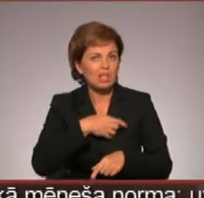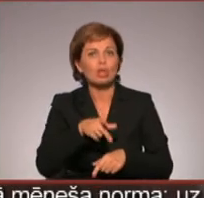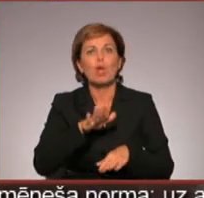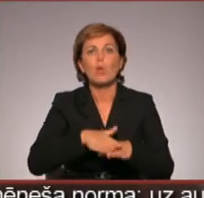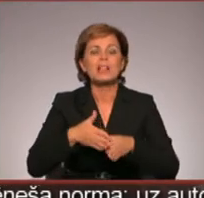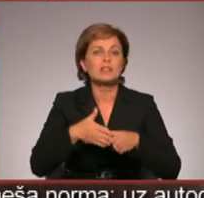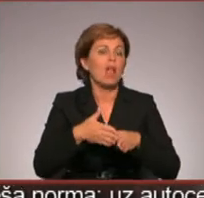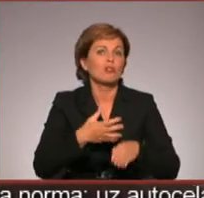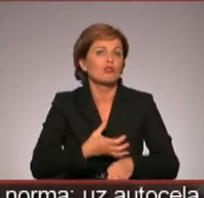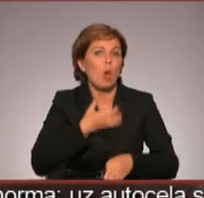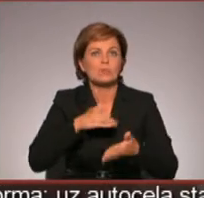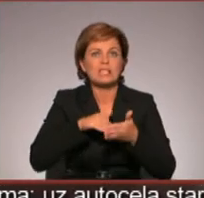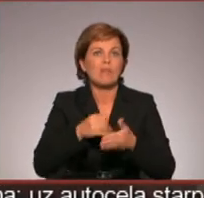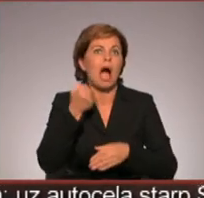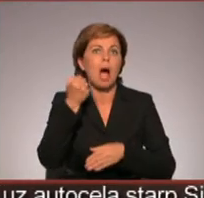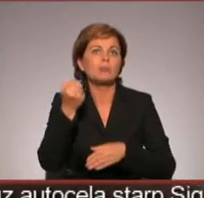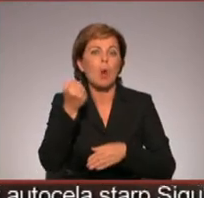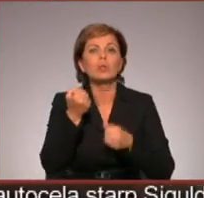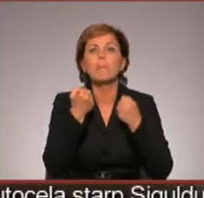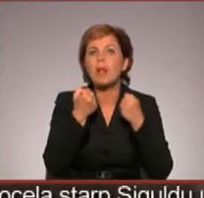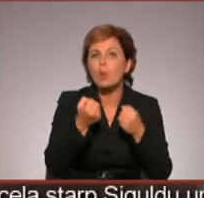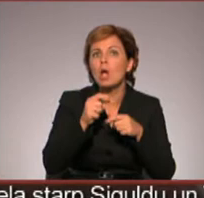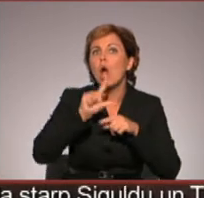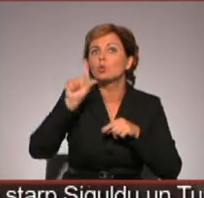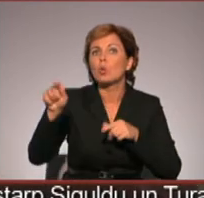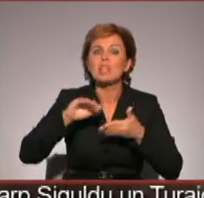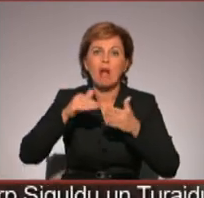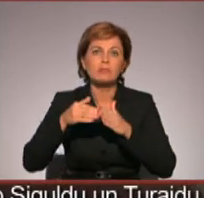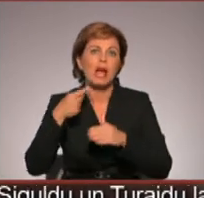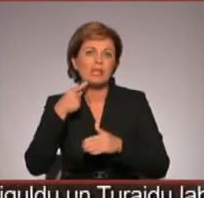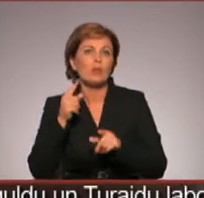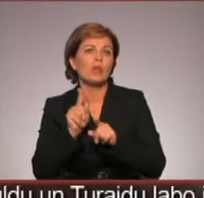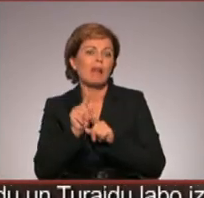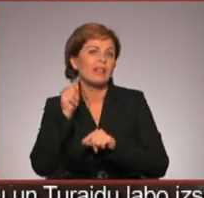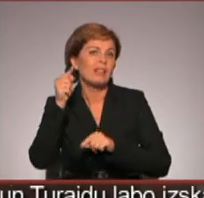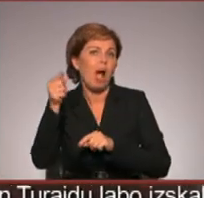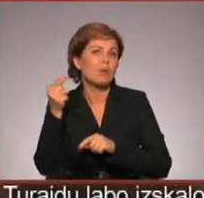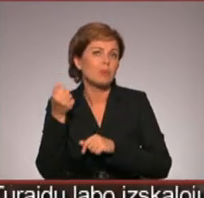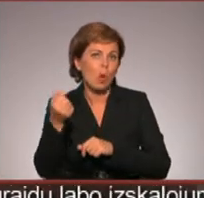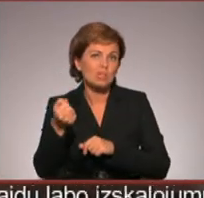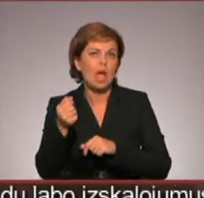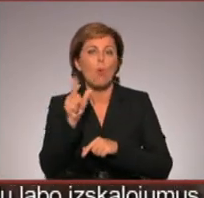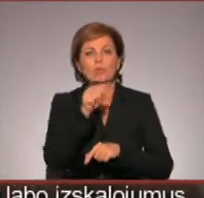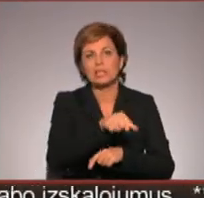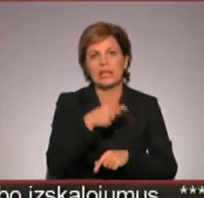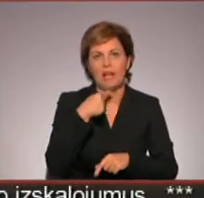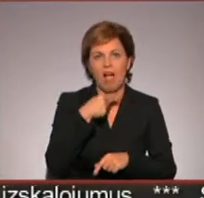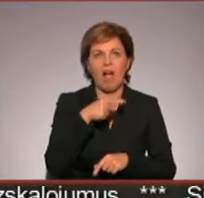uz galvaspilsētu Rīgu, gan tā braucēju, kam jānokļūst Krievijā drošība. Turpina Latgales kolēģi.